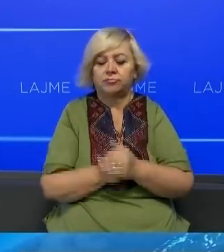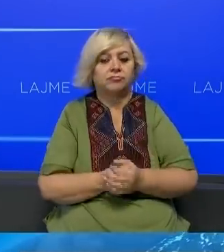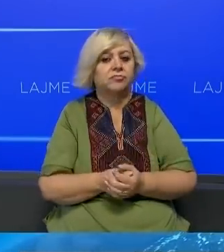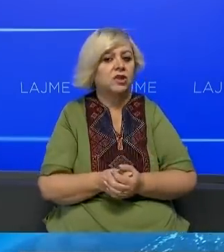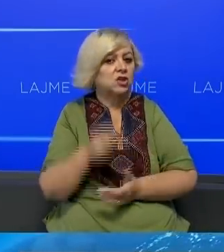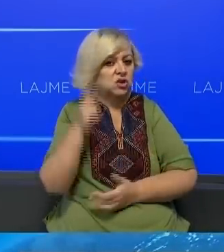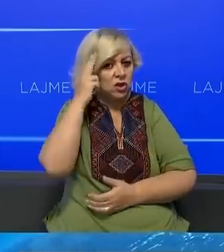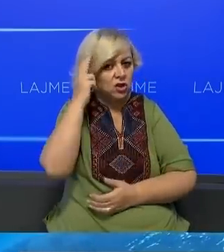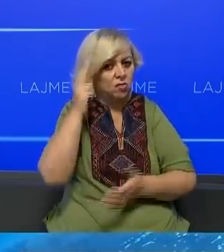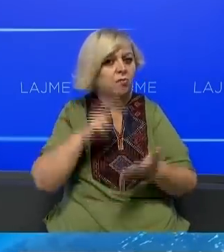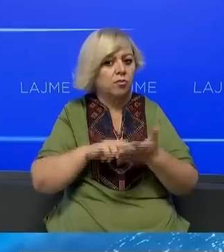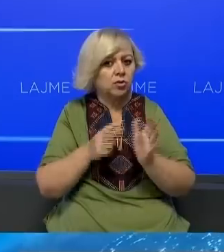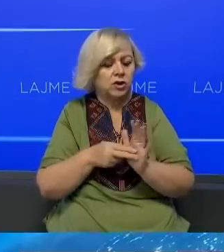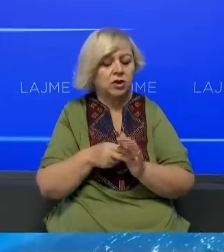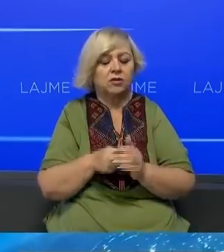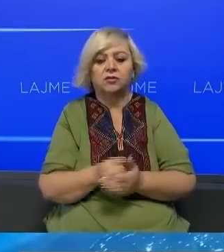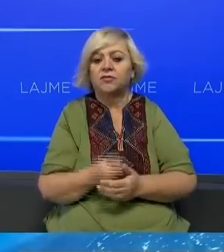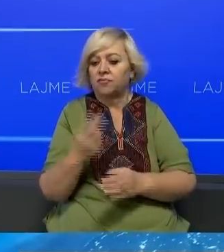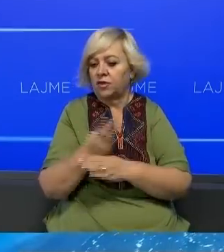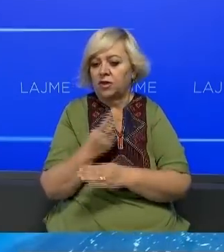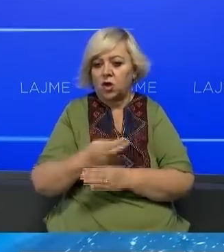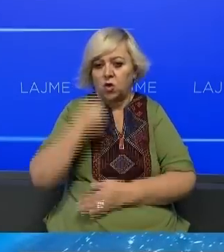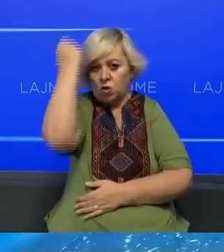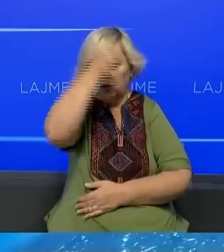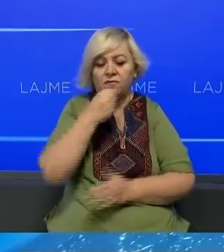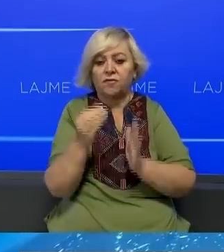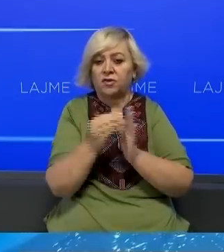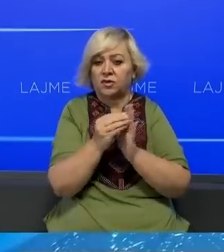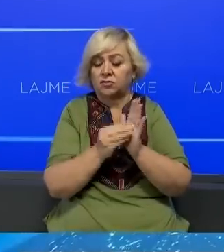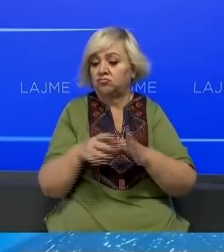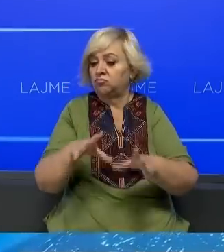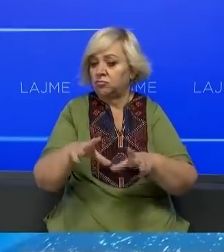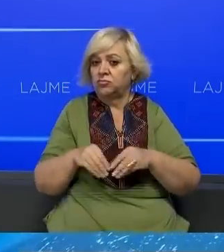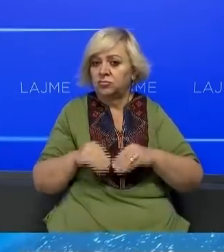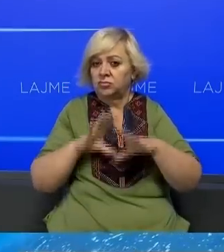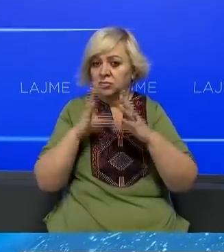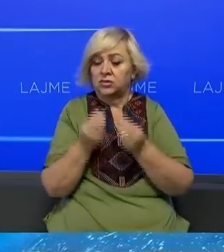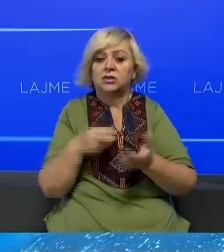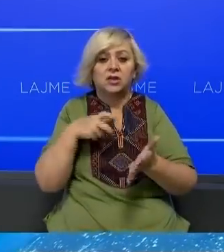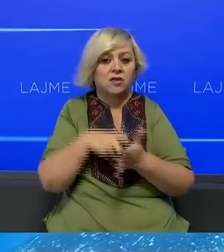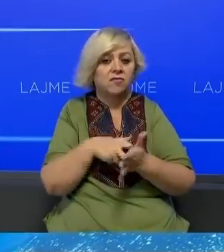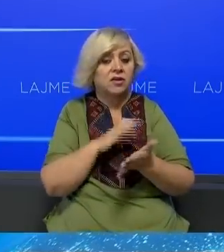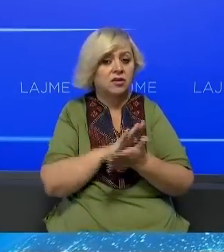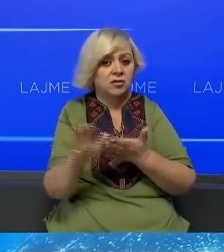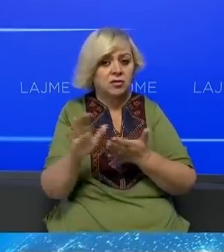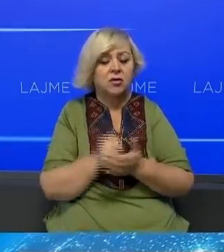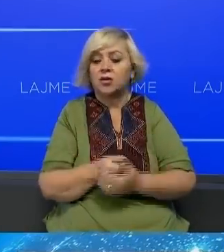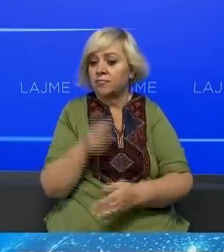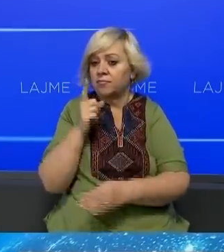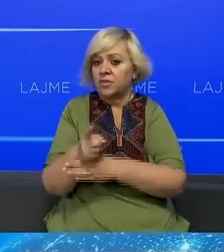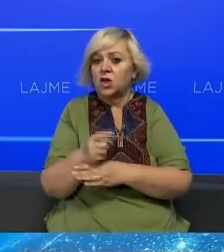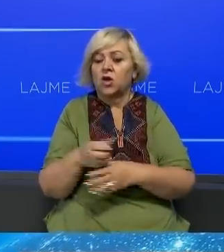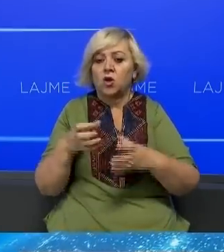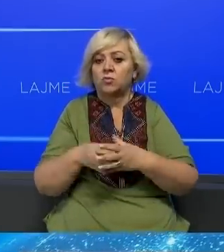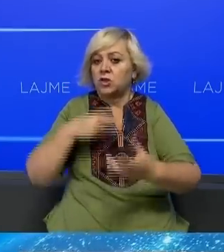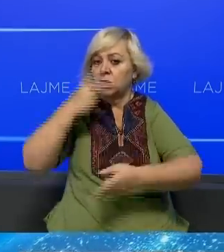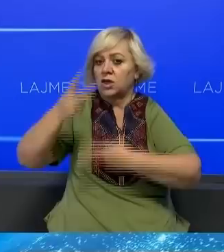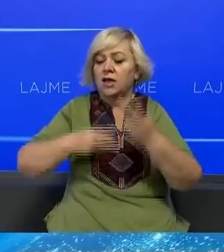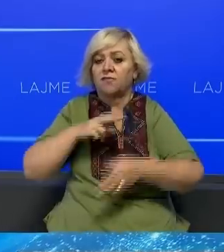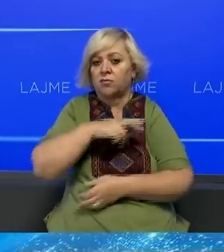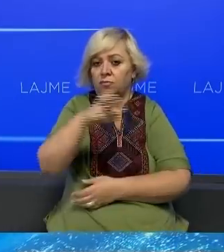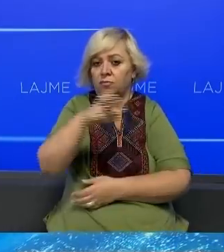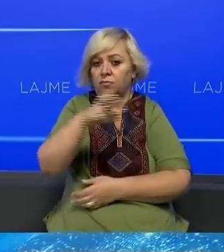çështjeve politike në vend. Edhe pse tashmë Kosova i ka përmbushur të gjitha kriteret për liberalizimin e vizave të përcaktuara nga Komisioni Evropian,